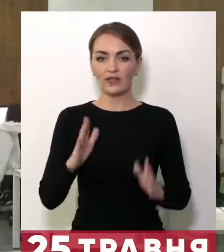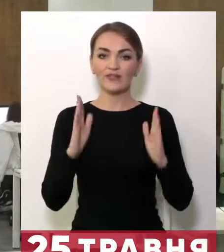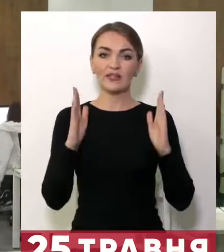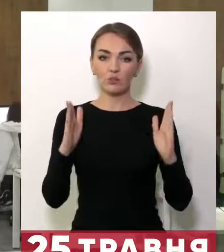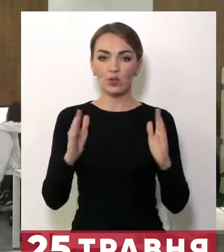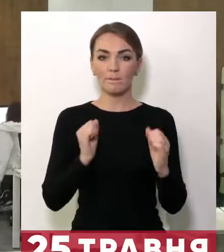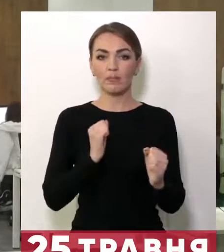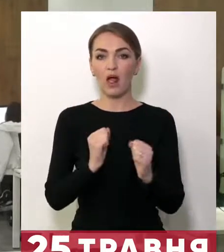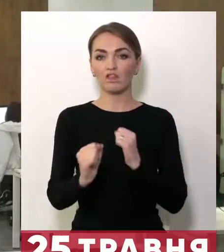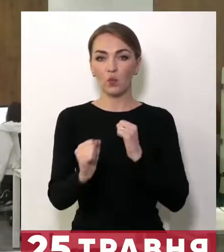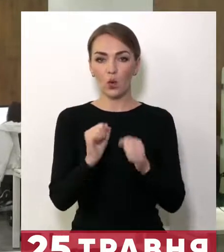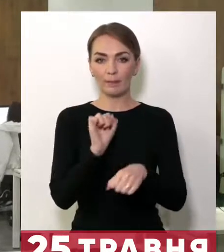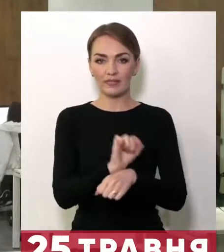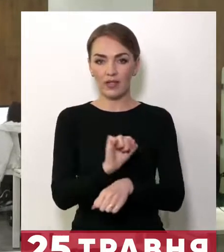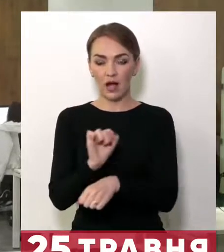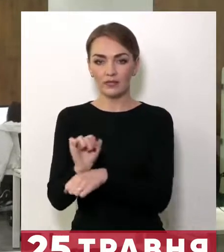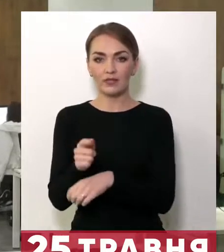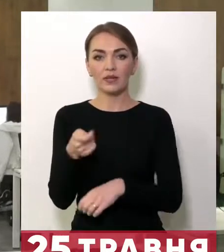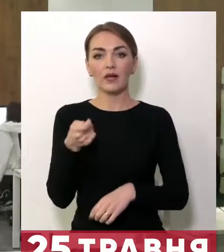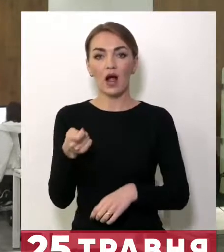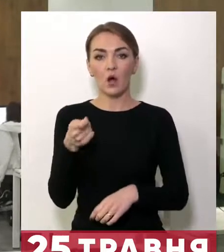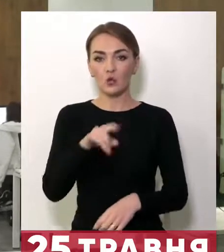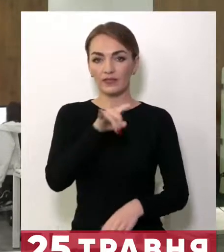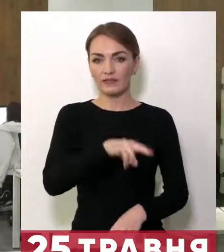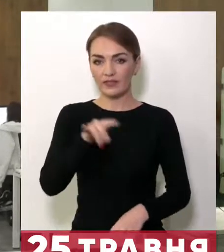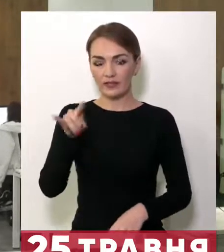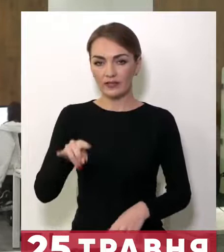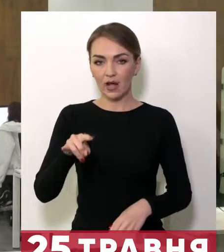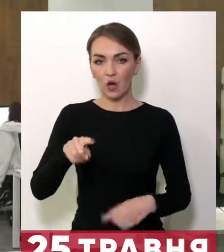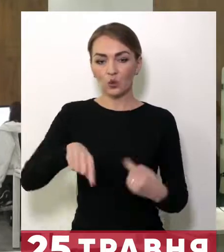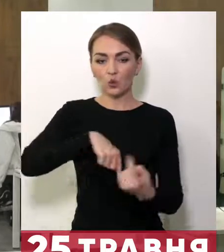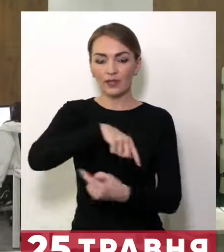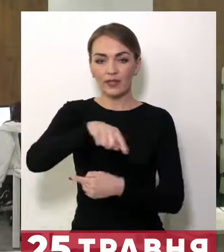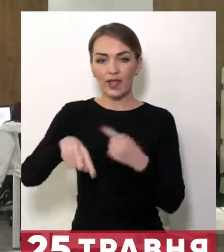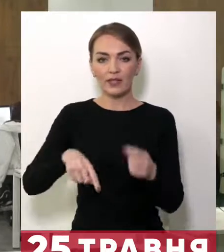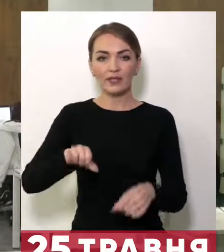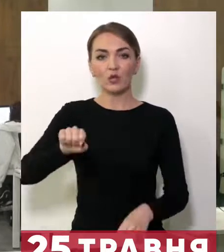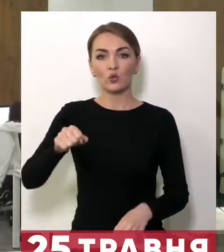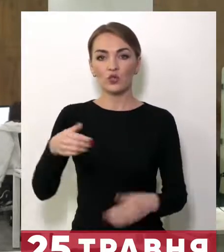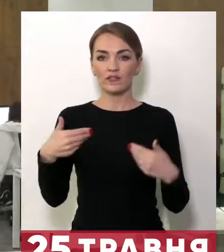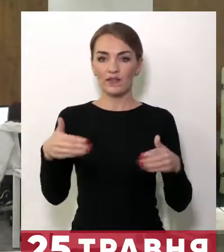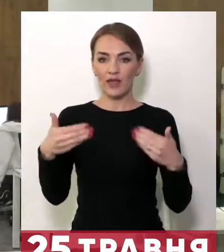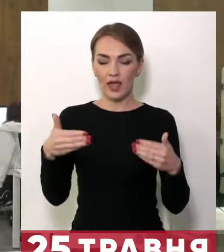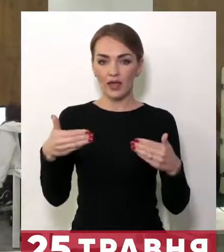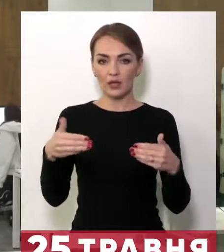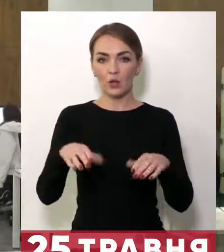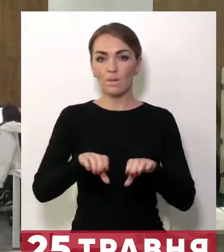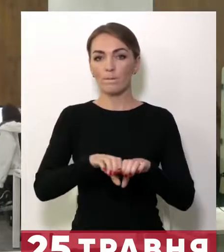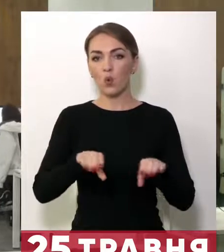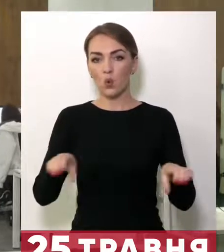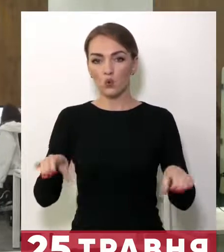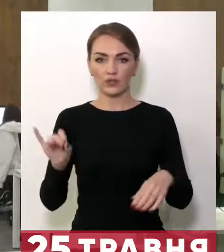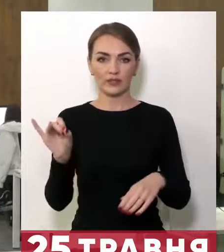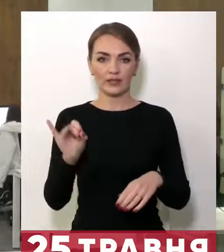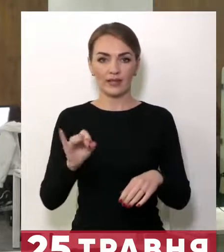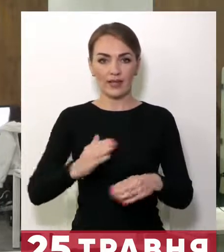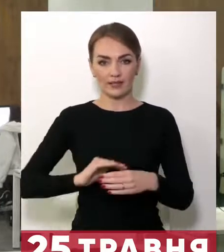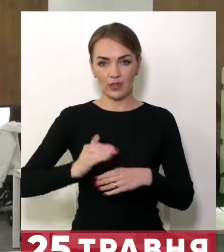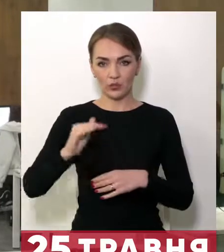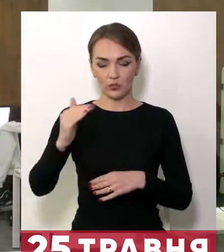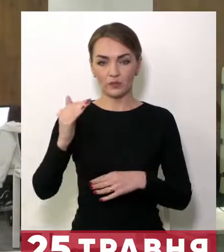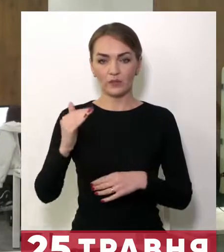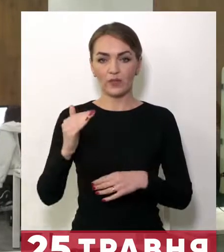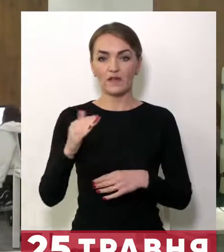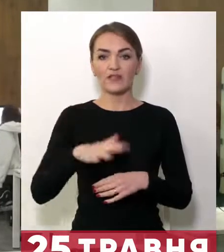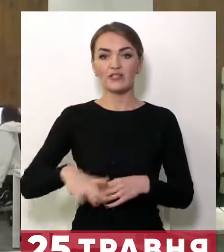та платформи станцій, касові вікна, турнікети, ручки дверей, поручні ескалаторів. У